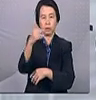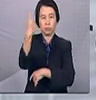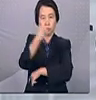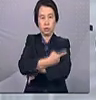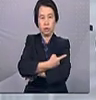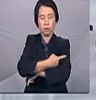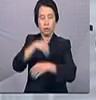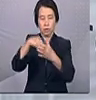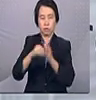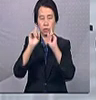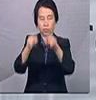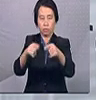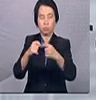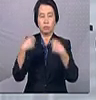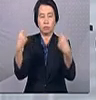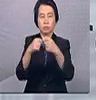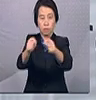di stesen kuarantin tersebut.